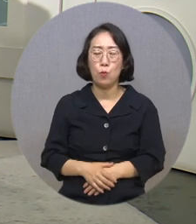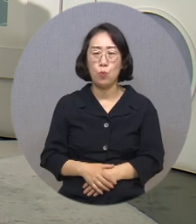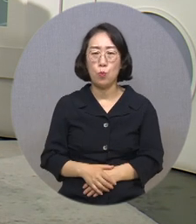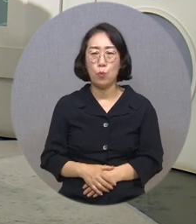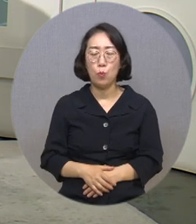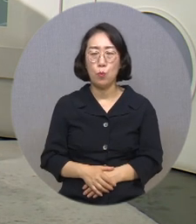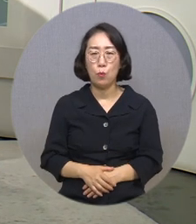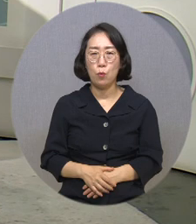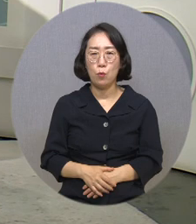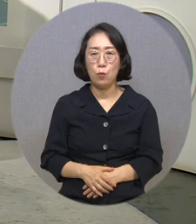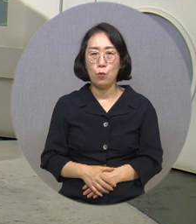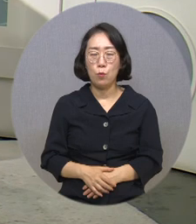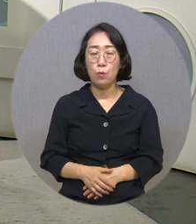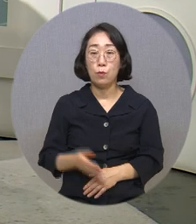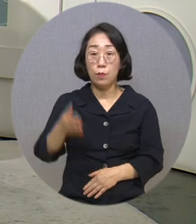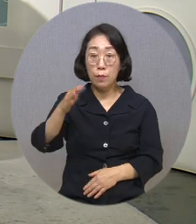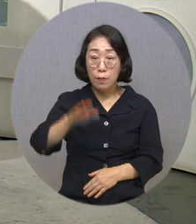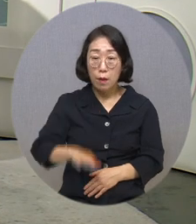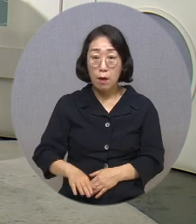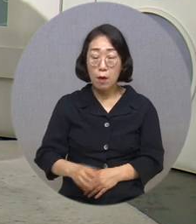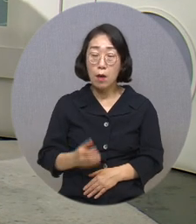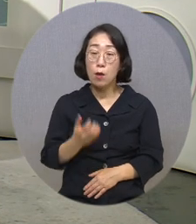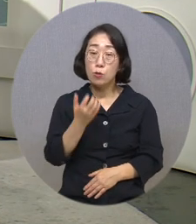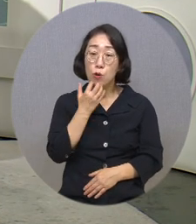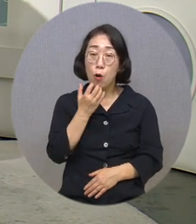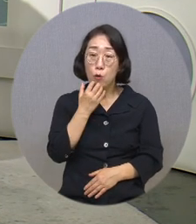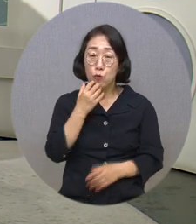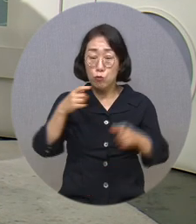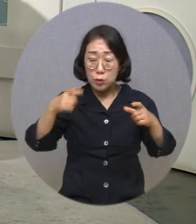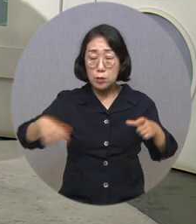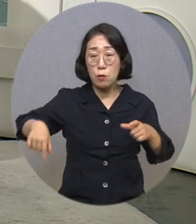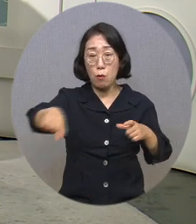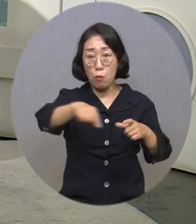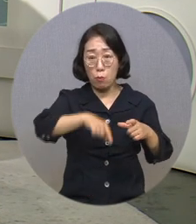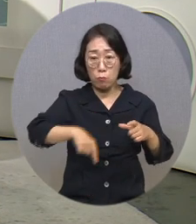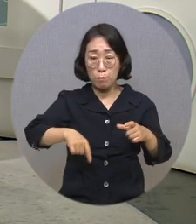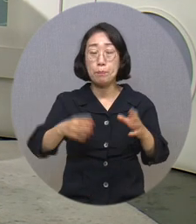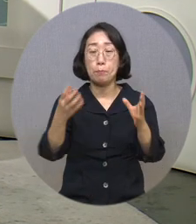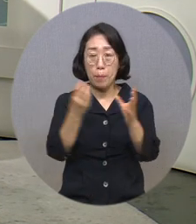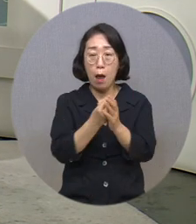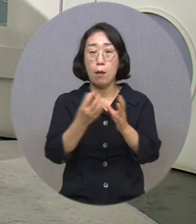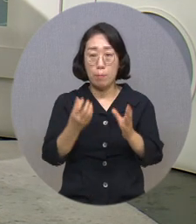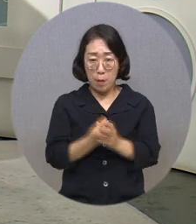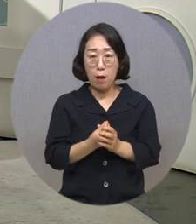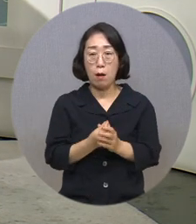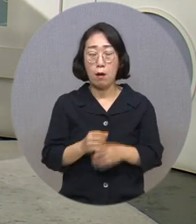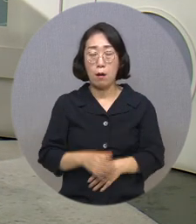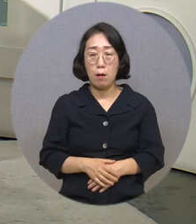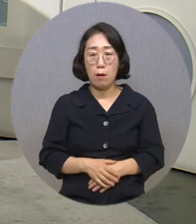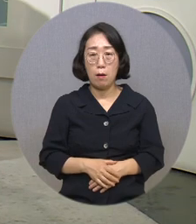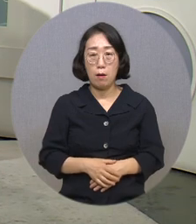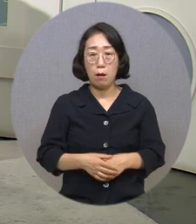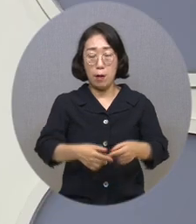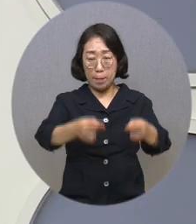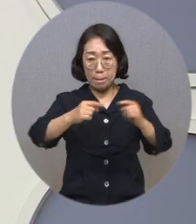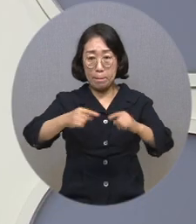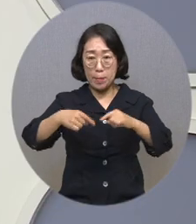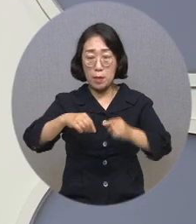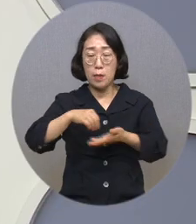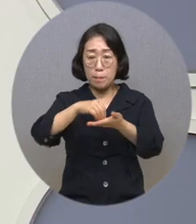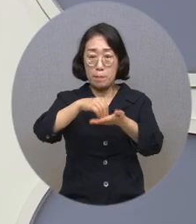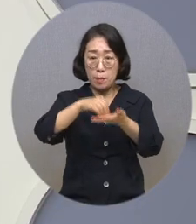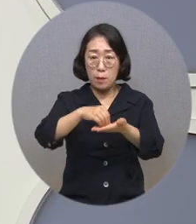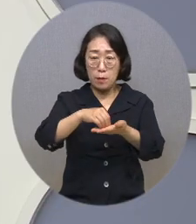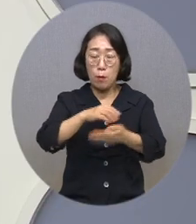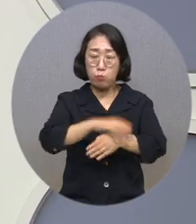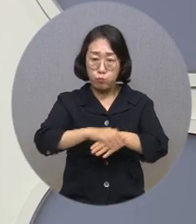정원을. 자, 그런데 이제 수도권은 학생들이 거의 다 찹니다, 이제. 그렇죠. 예. 그러니까 이제 지방대학의